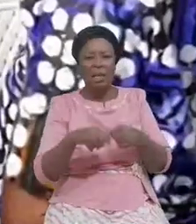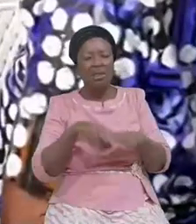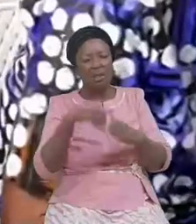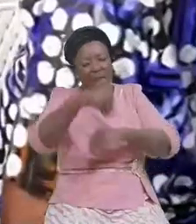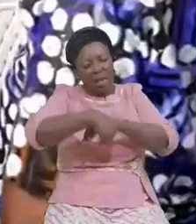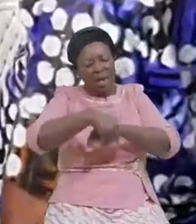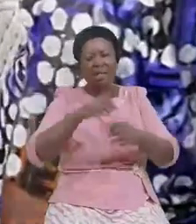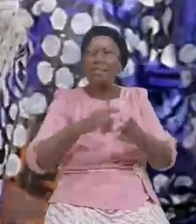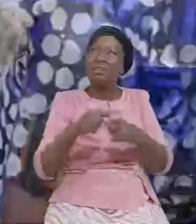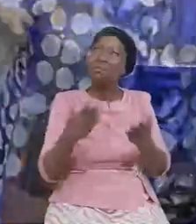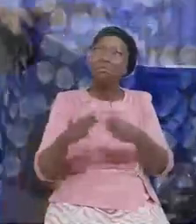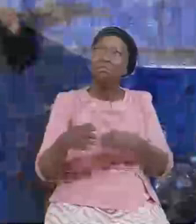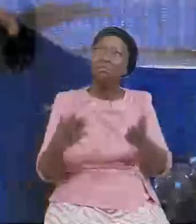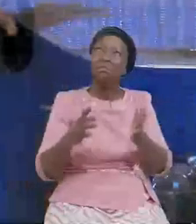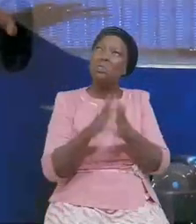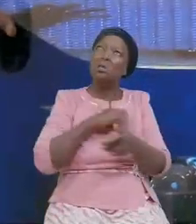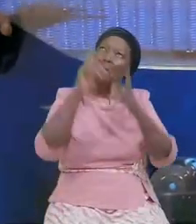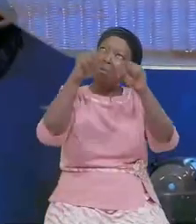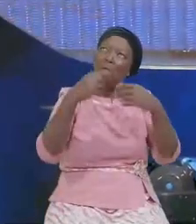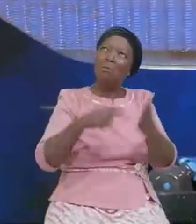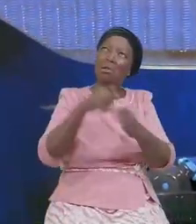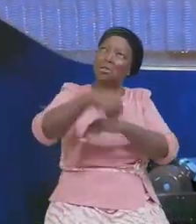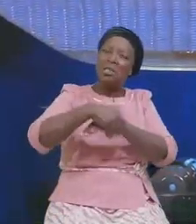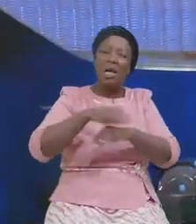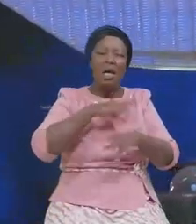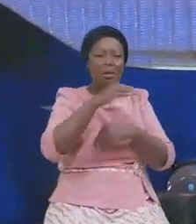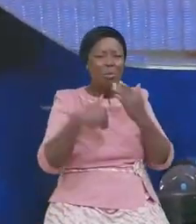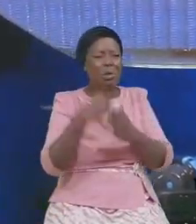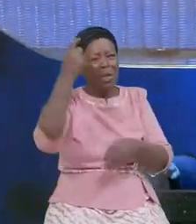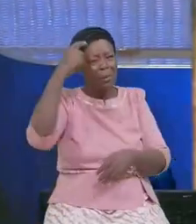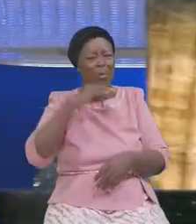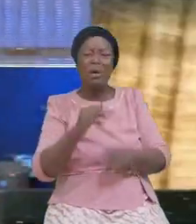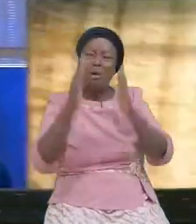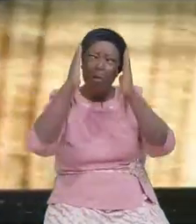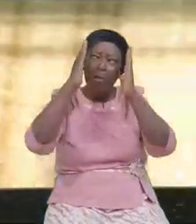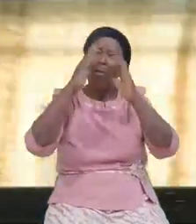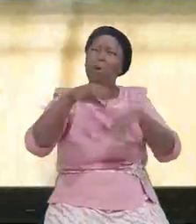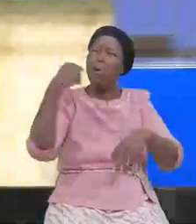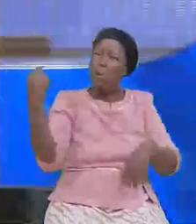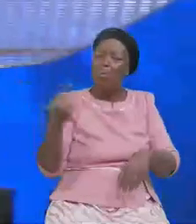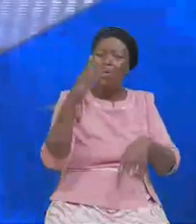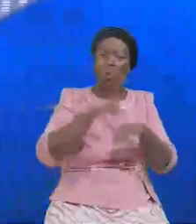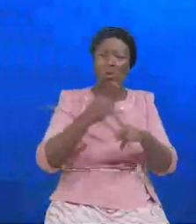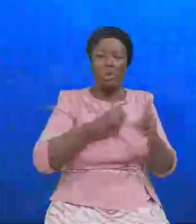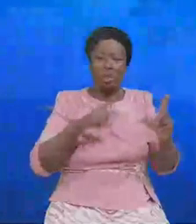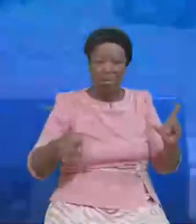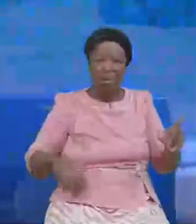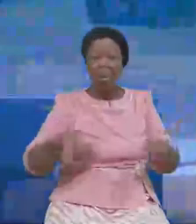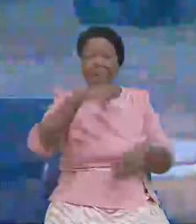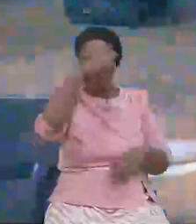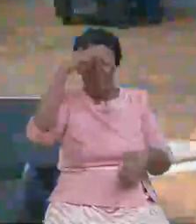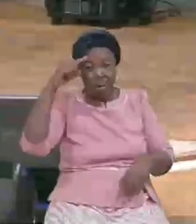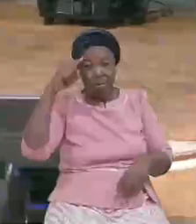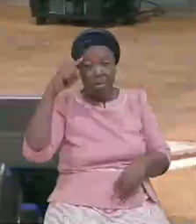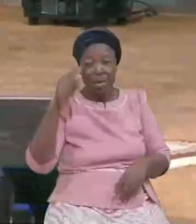de se coucher, ils se disaient, il peut arriver la nuit. Et leur pensée était toujours prête, plaquée sur le Seigneur.